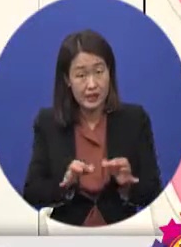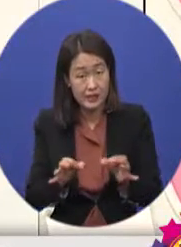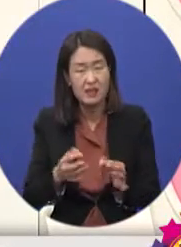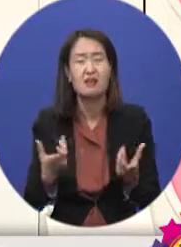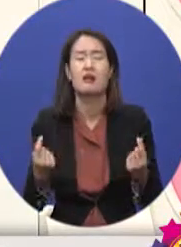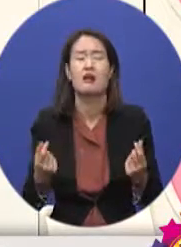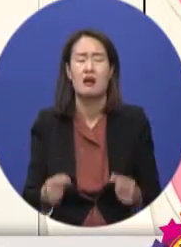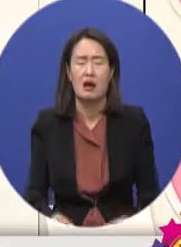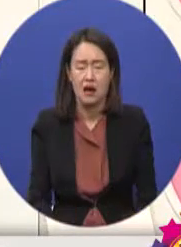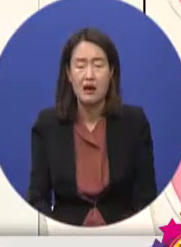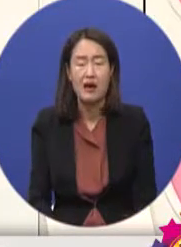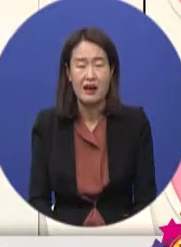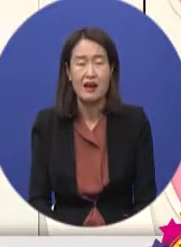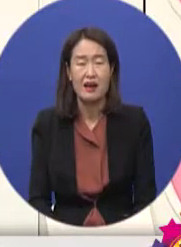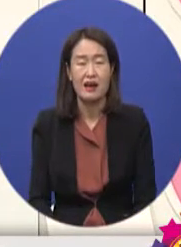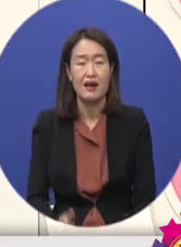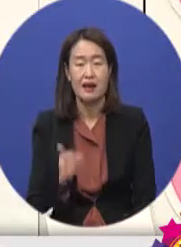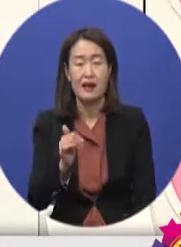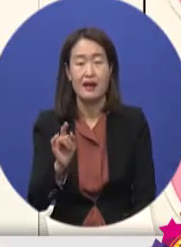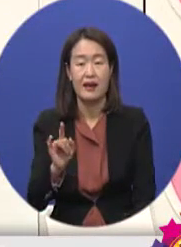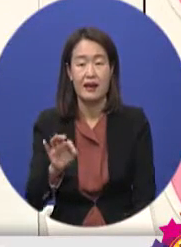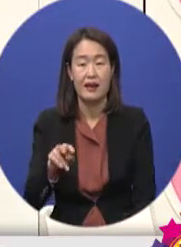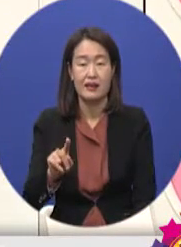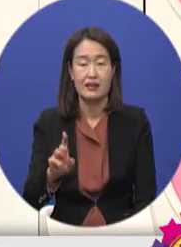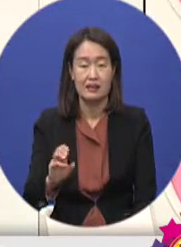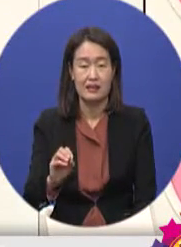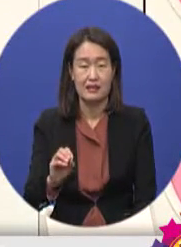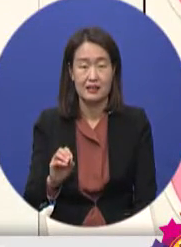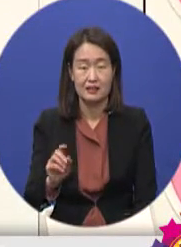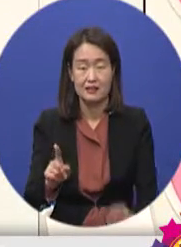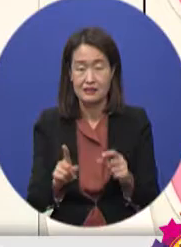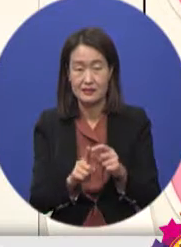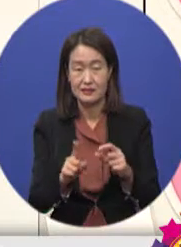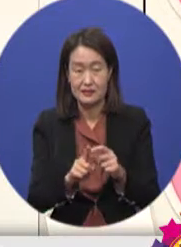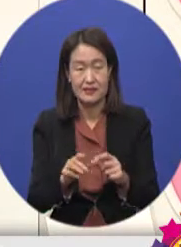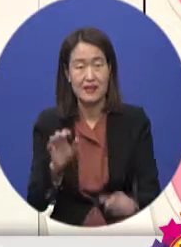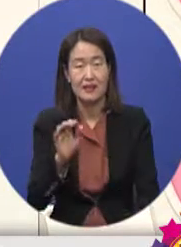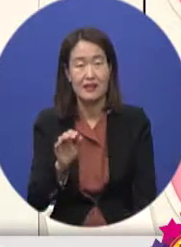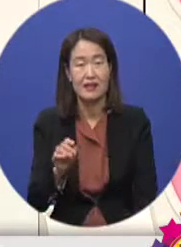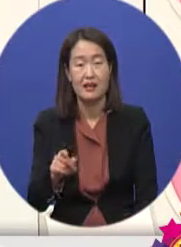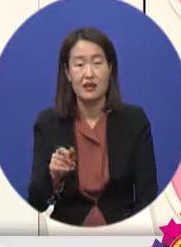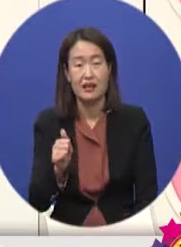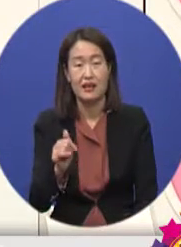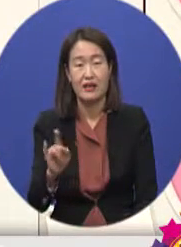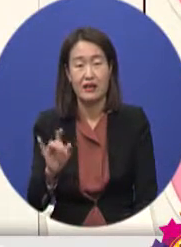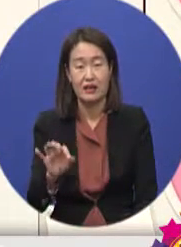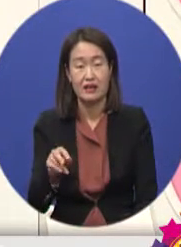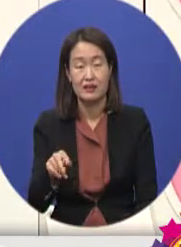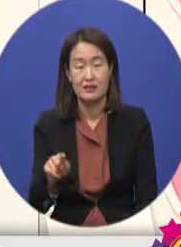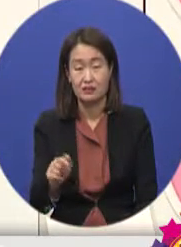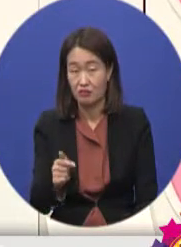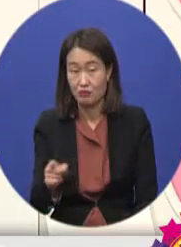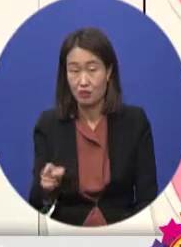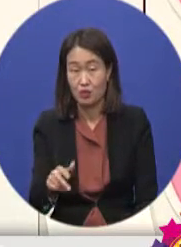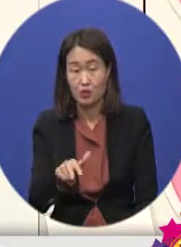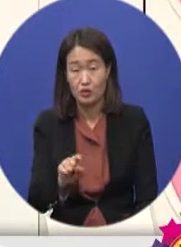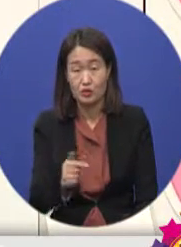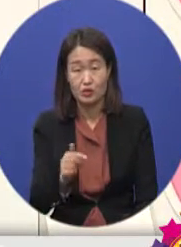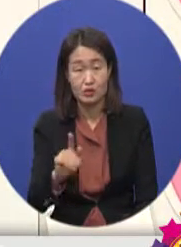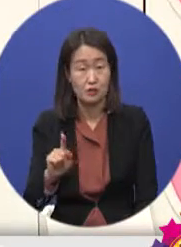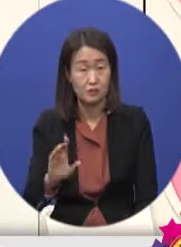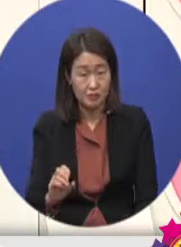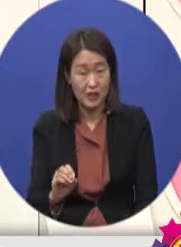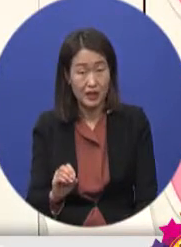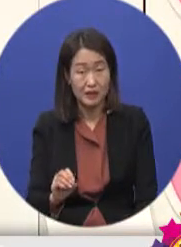네. 행상이라고 그러나요 그거를? 생선, 고기 장사. 아유, 아니 전빵이라 그러죠. 가게가 없이 그냥